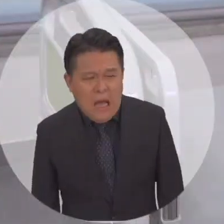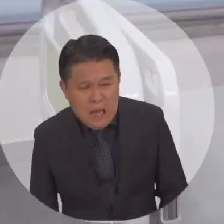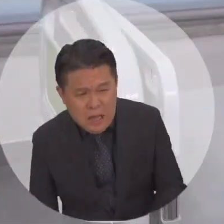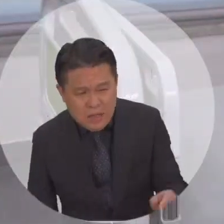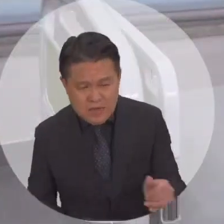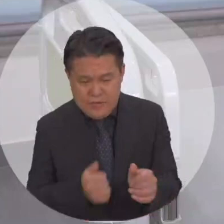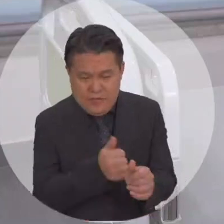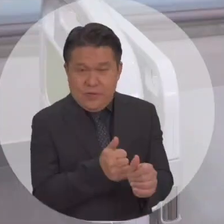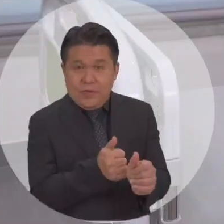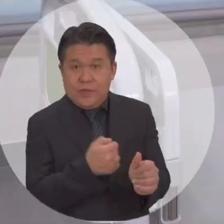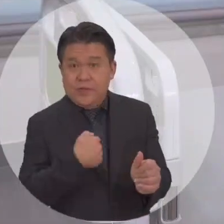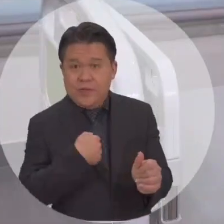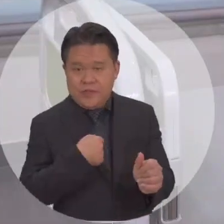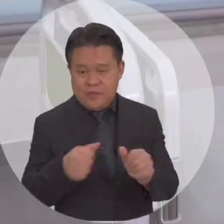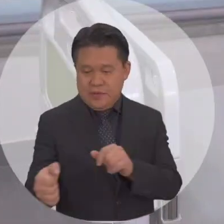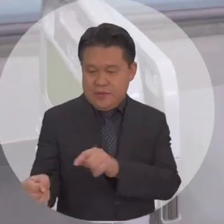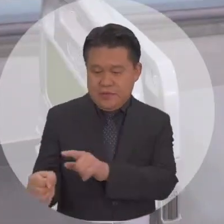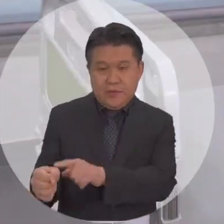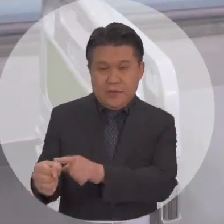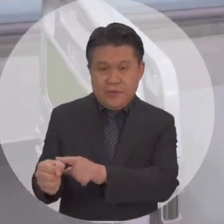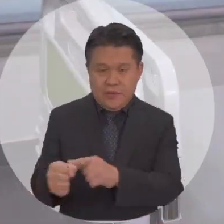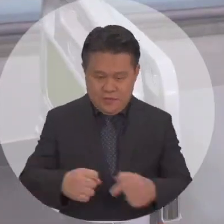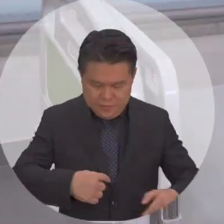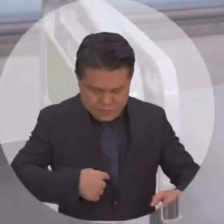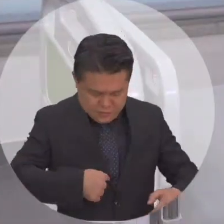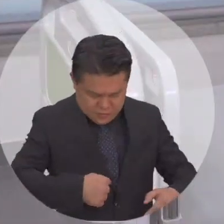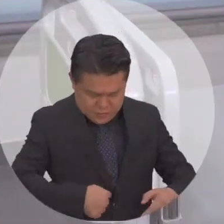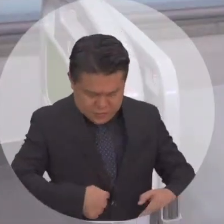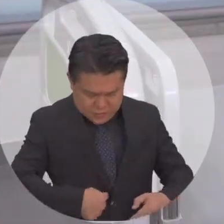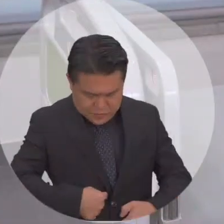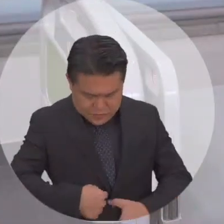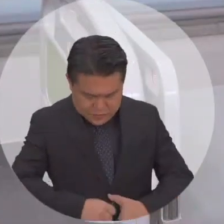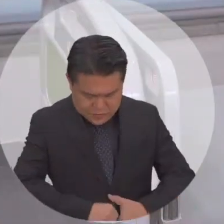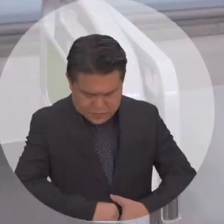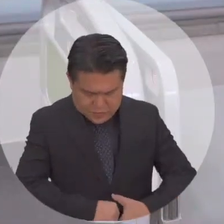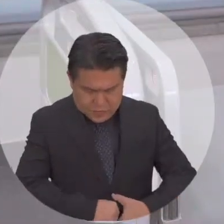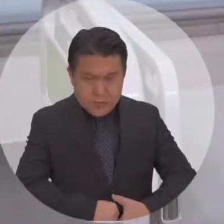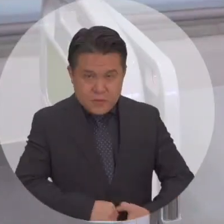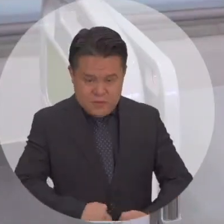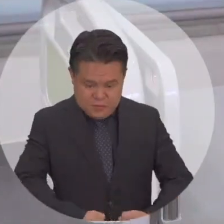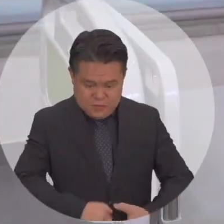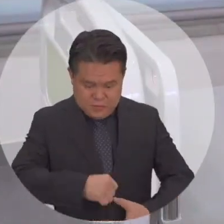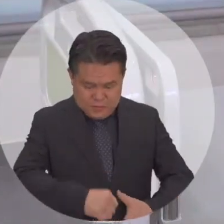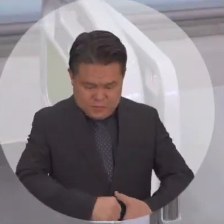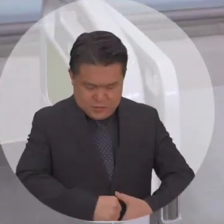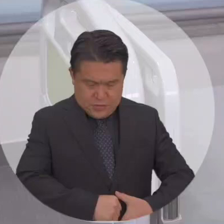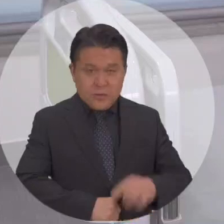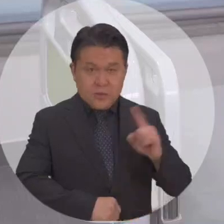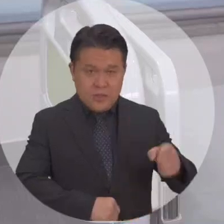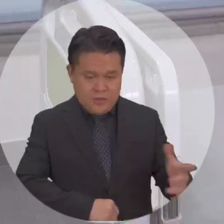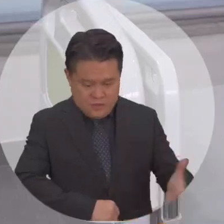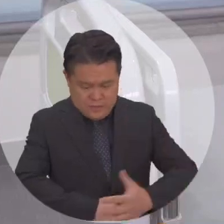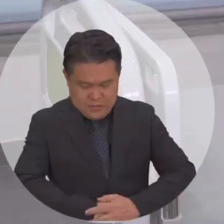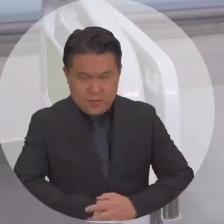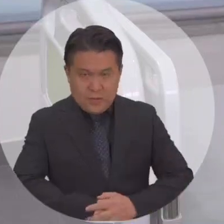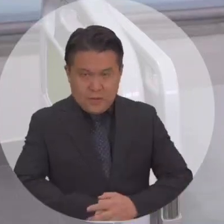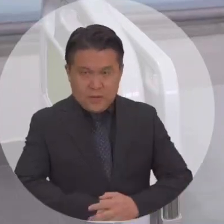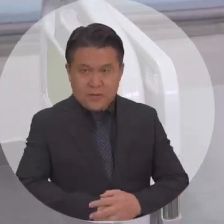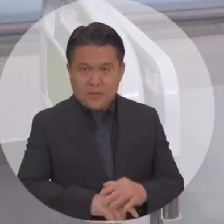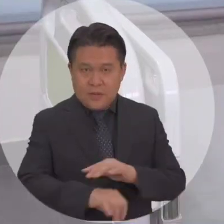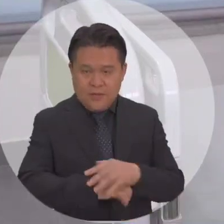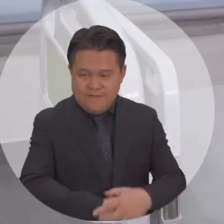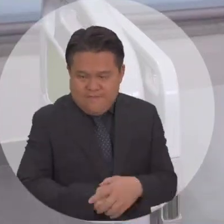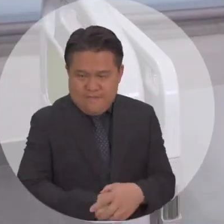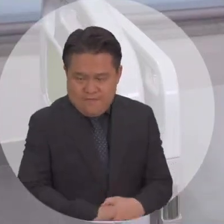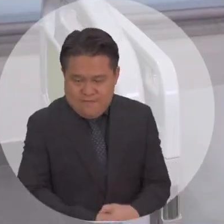대상자의 등 뒤에서 주먹 쥔 손을 배꼽과 명치 중간에 위치시키고 다른 손으로 주먹을 감싸 팔에